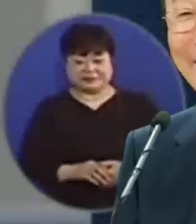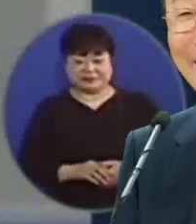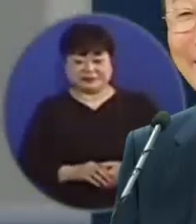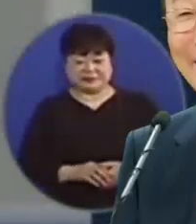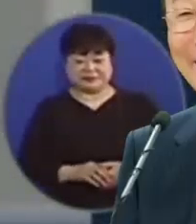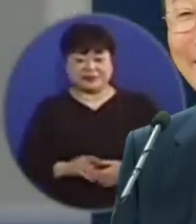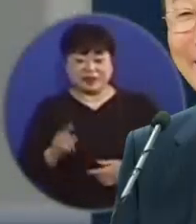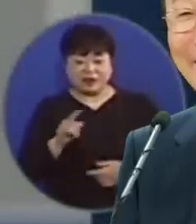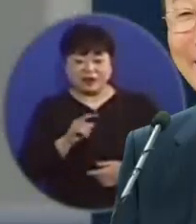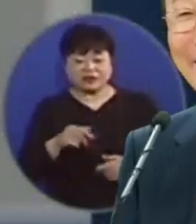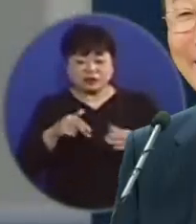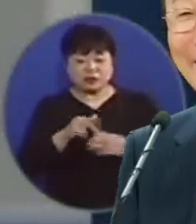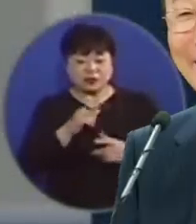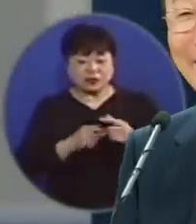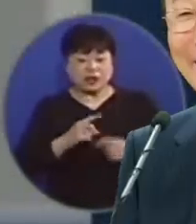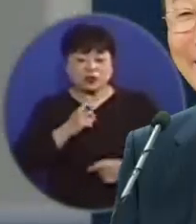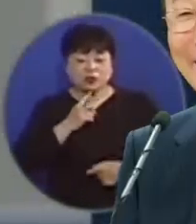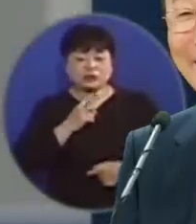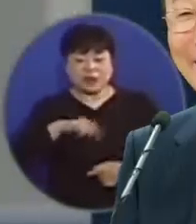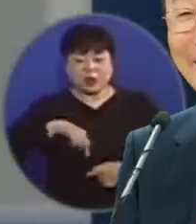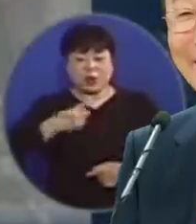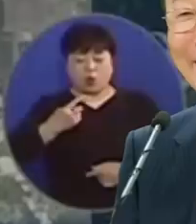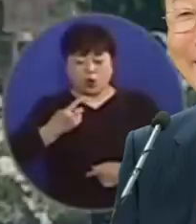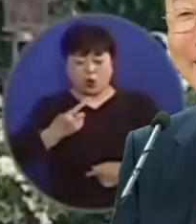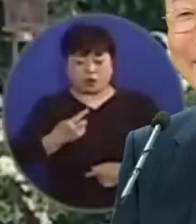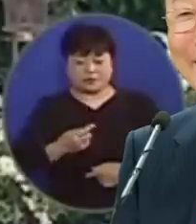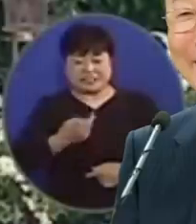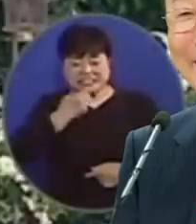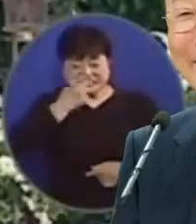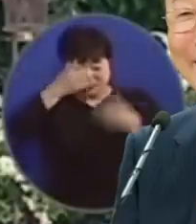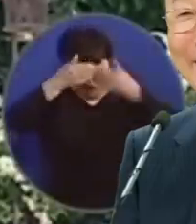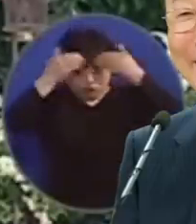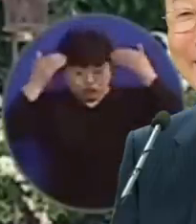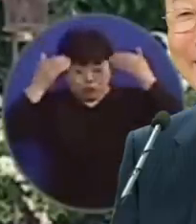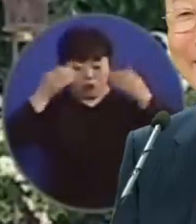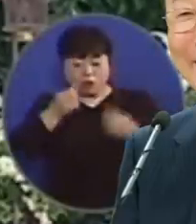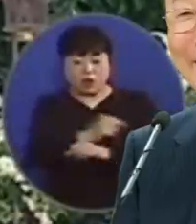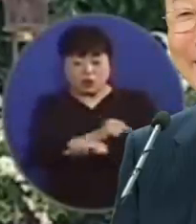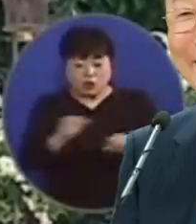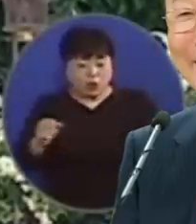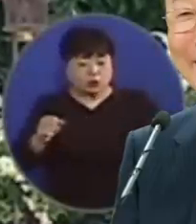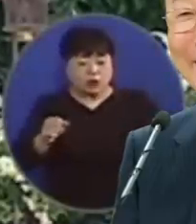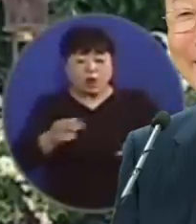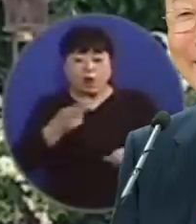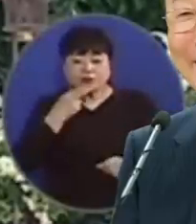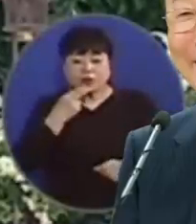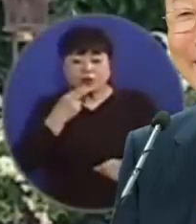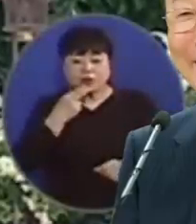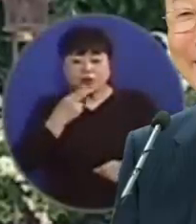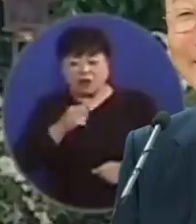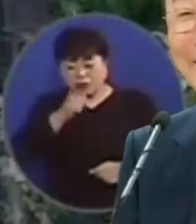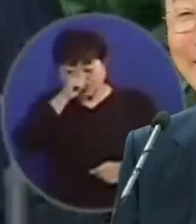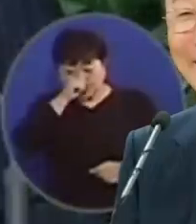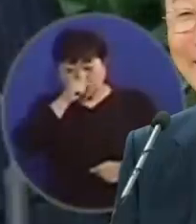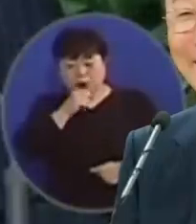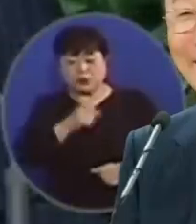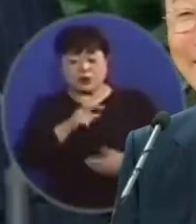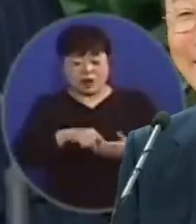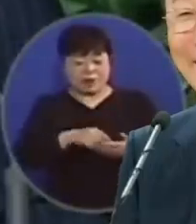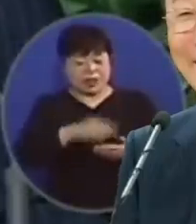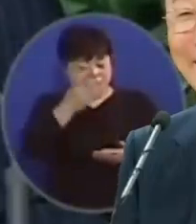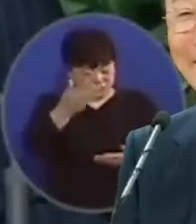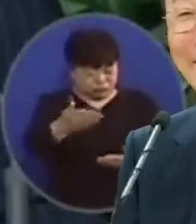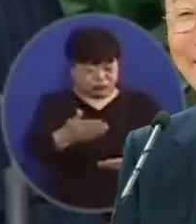종교보다 독창적이라고 말했습니다. 힌두교에서는 용서라는 말이 없습니다. 업보를 말합니다. 좋은 업보를 많이 세우면